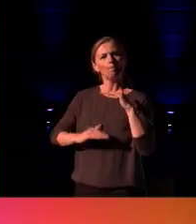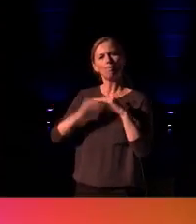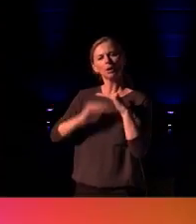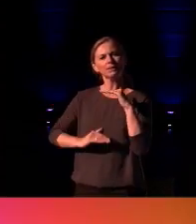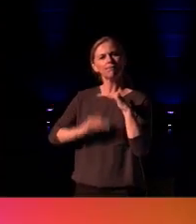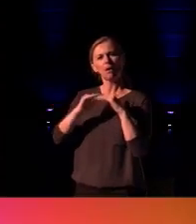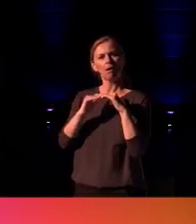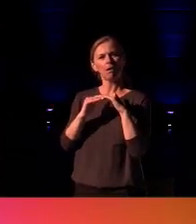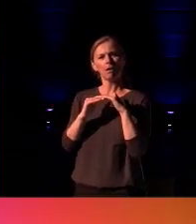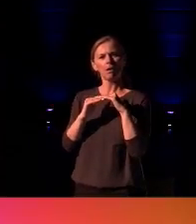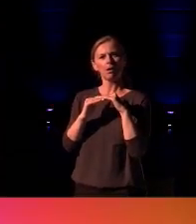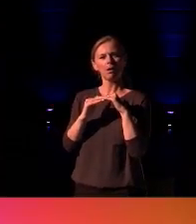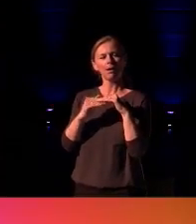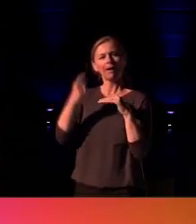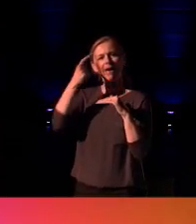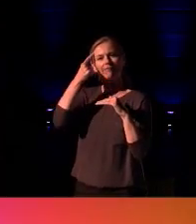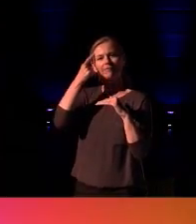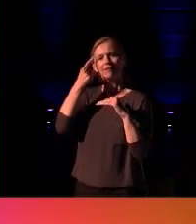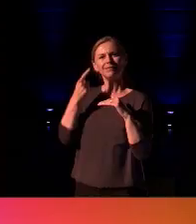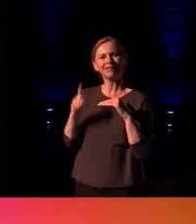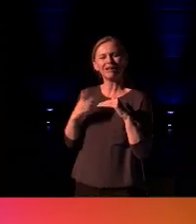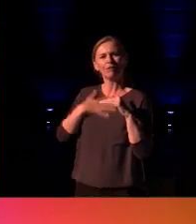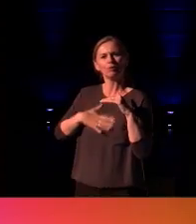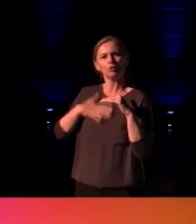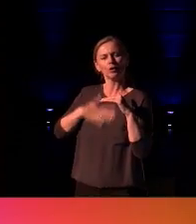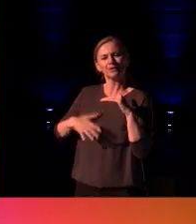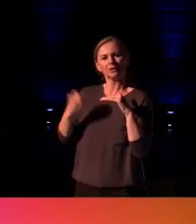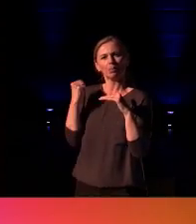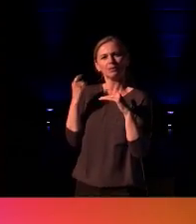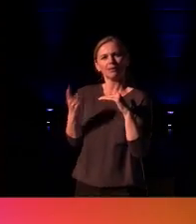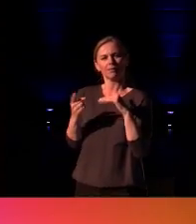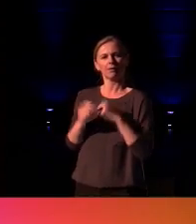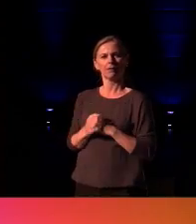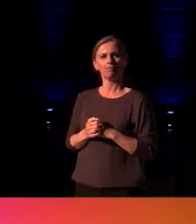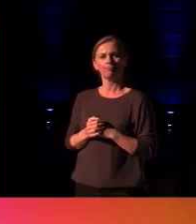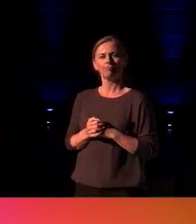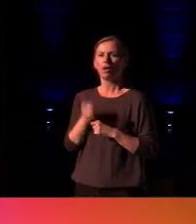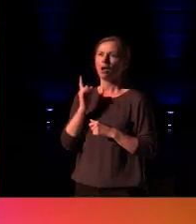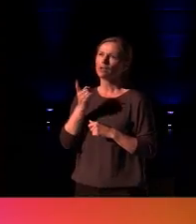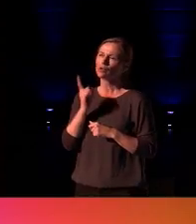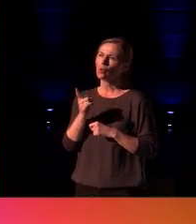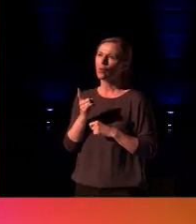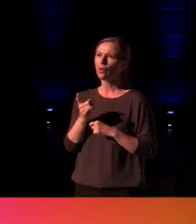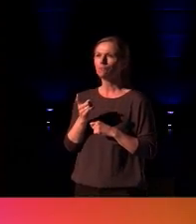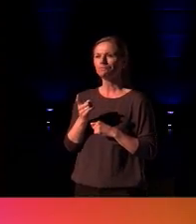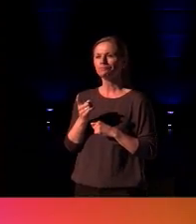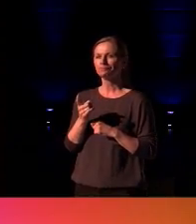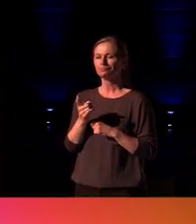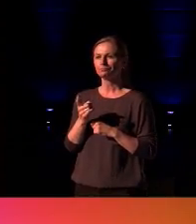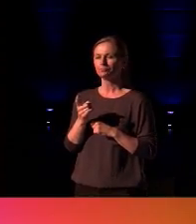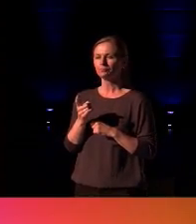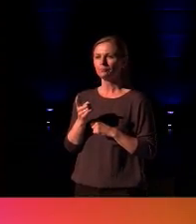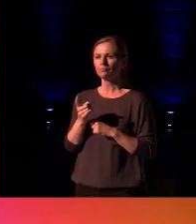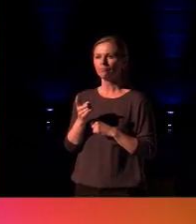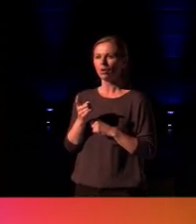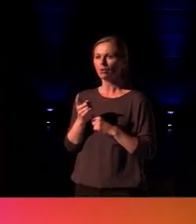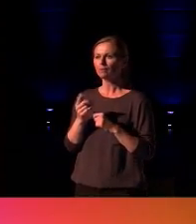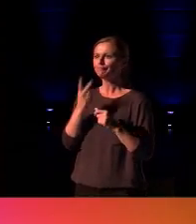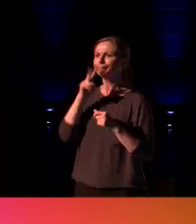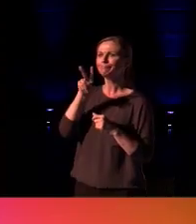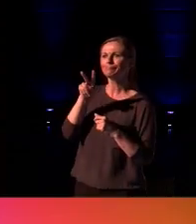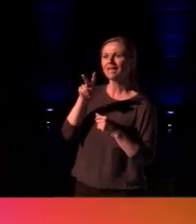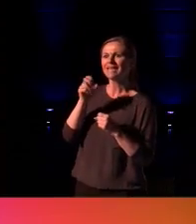maksimal evne til fysiologisk kapasitet. Altså det å møte stressorer og